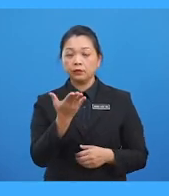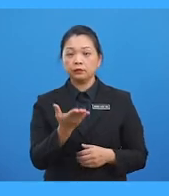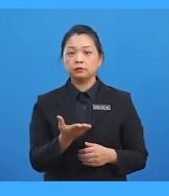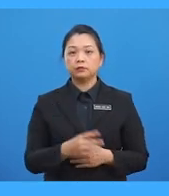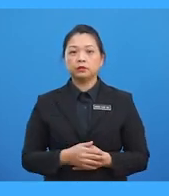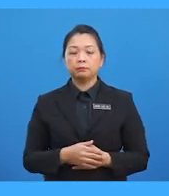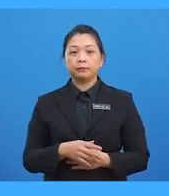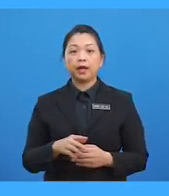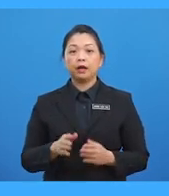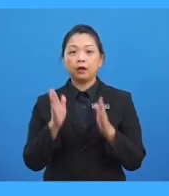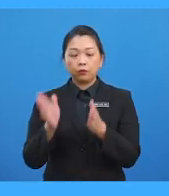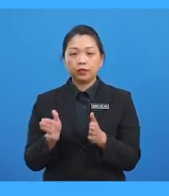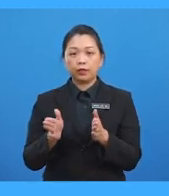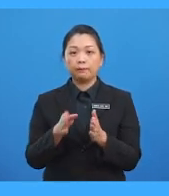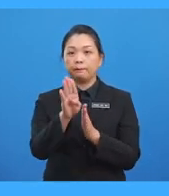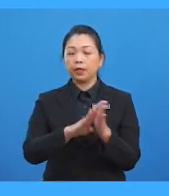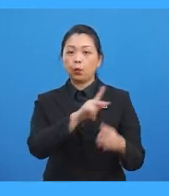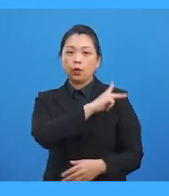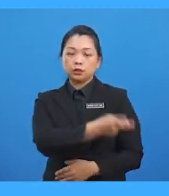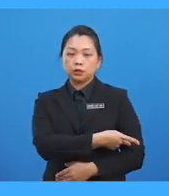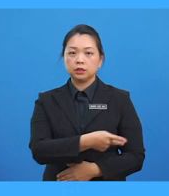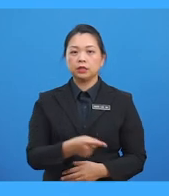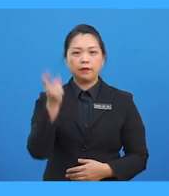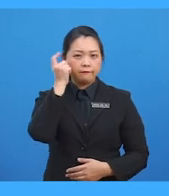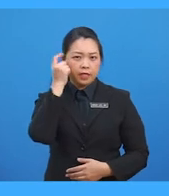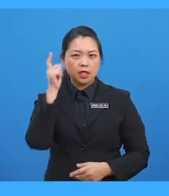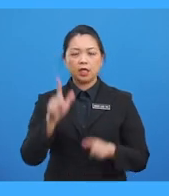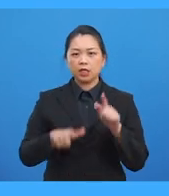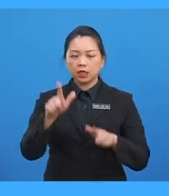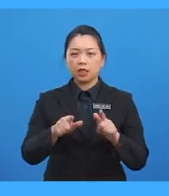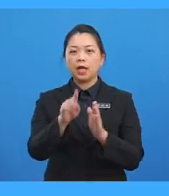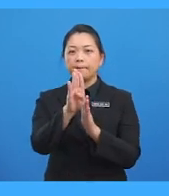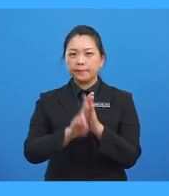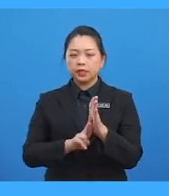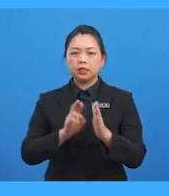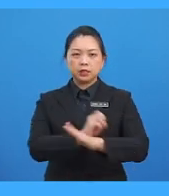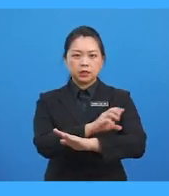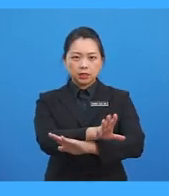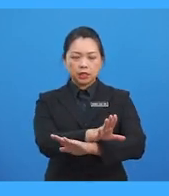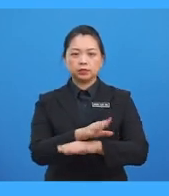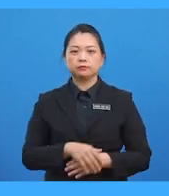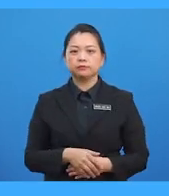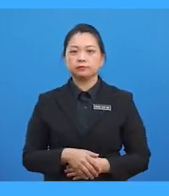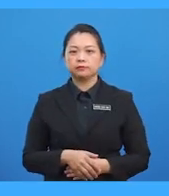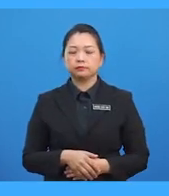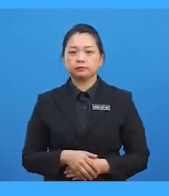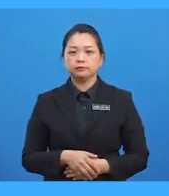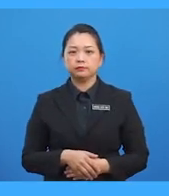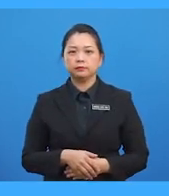Ketiga, memikirkan strategi yang lebih berkesan untuk memastikan produk lebih mendapat permintaan di